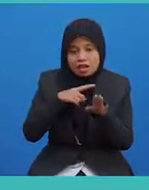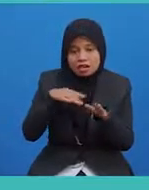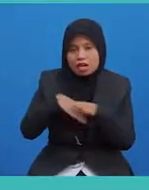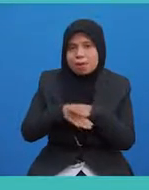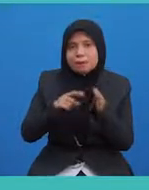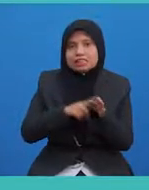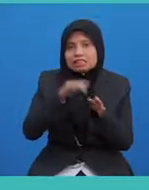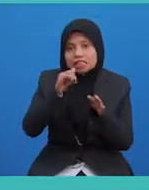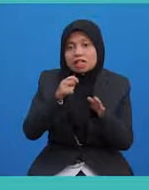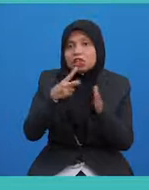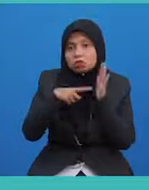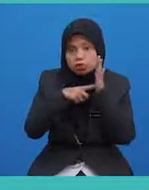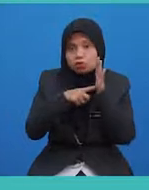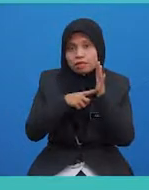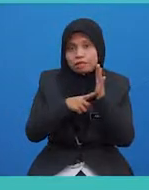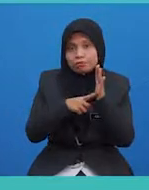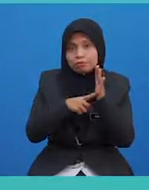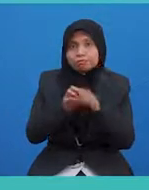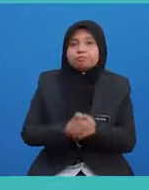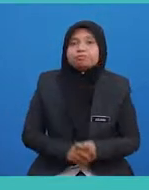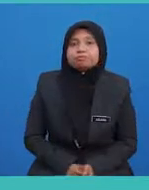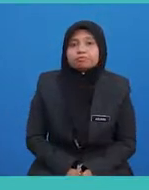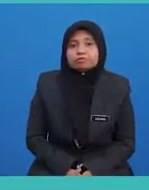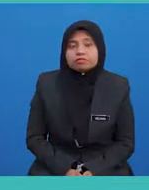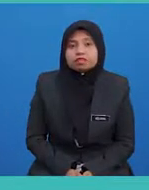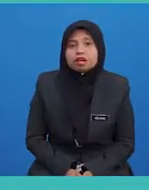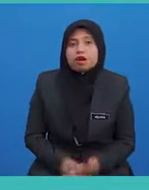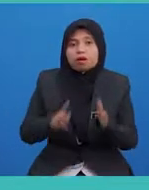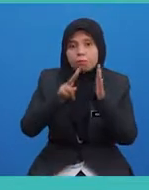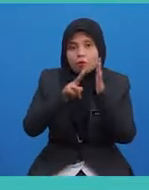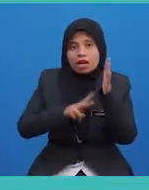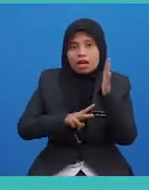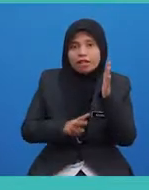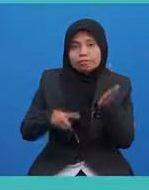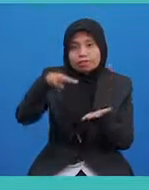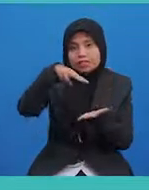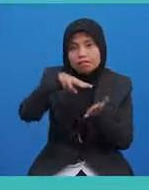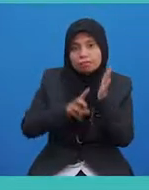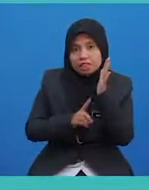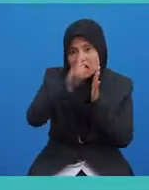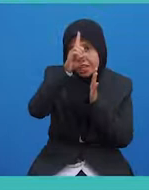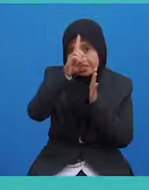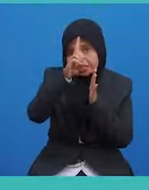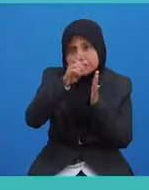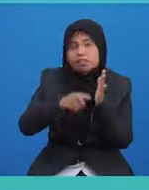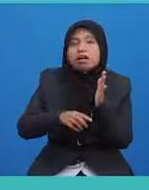yang dipaparkan, iaitu pola meningkat ditunjukkan oleh sayur bayam,